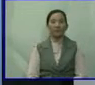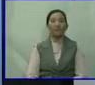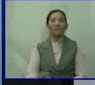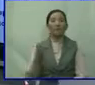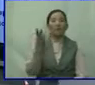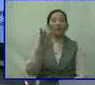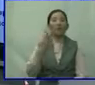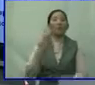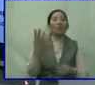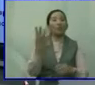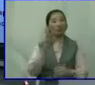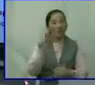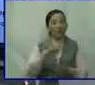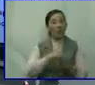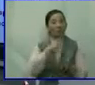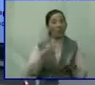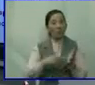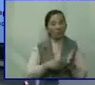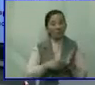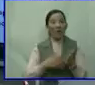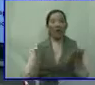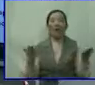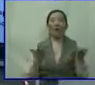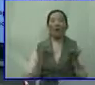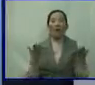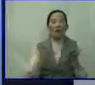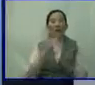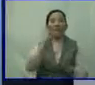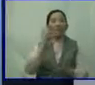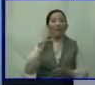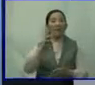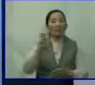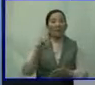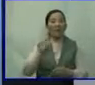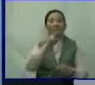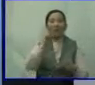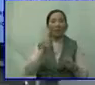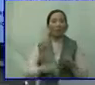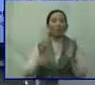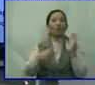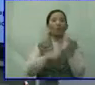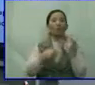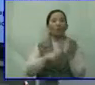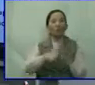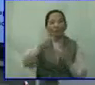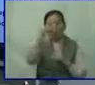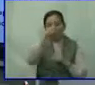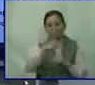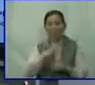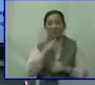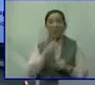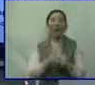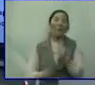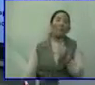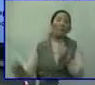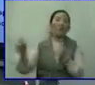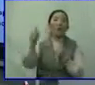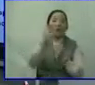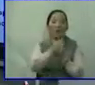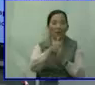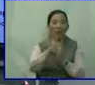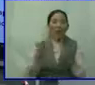Четвертый, следующий вопрос. Какая фирма к концу шестого месяца обогнала остальные, а